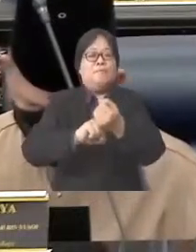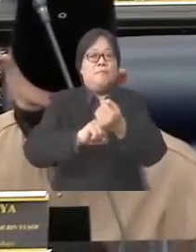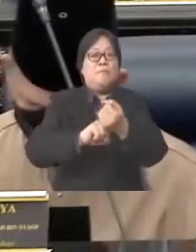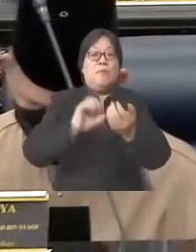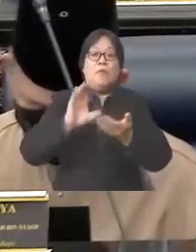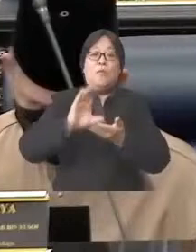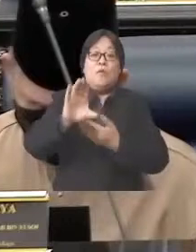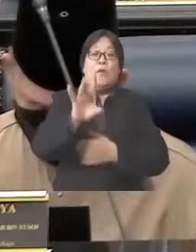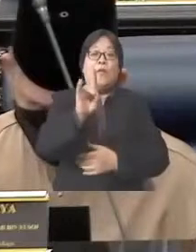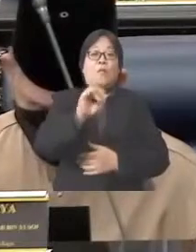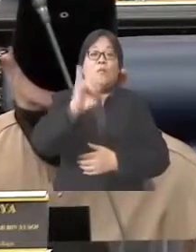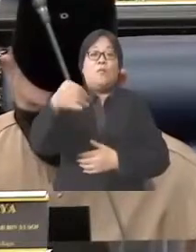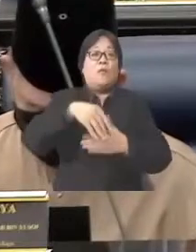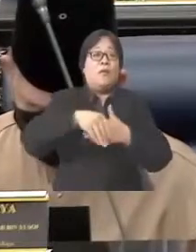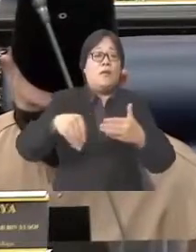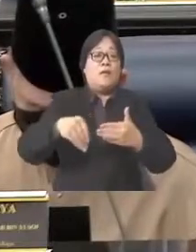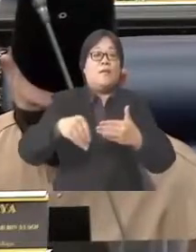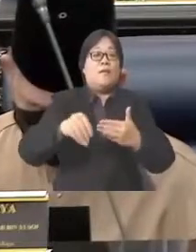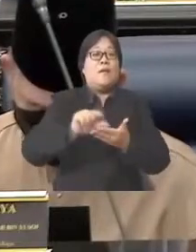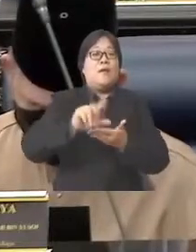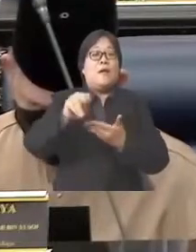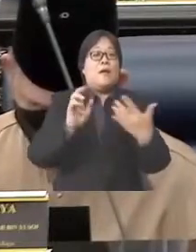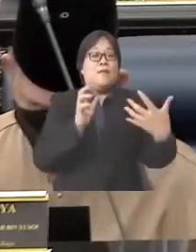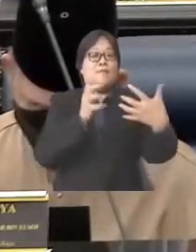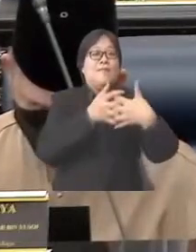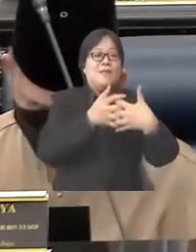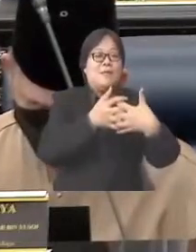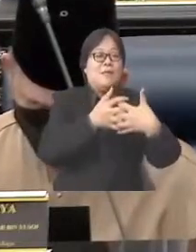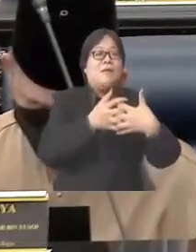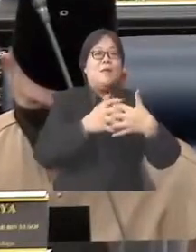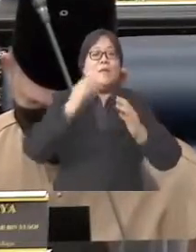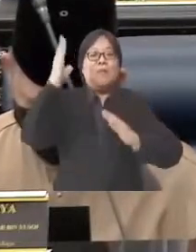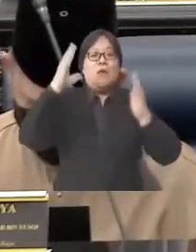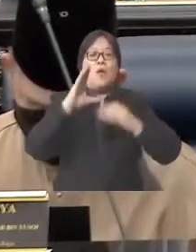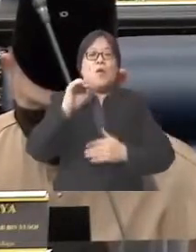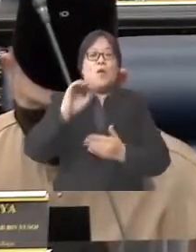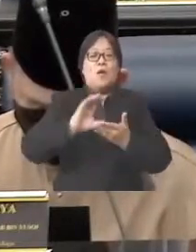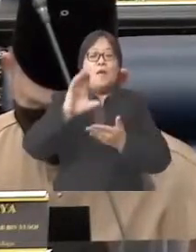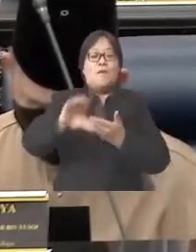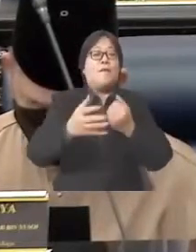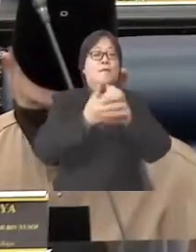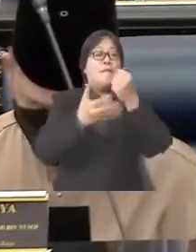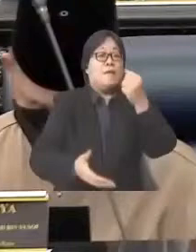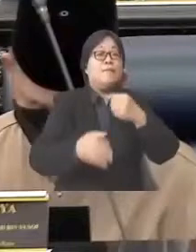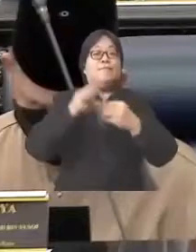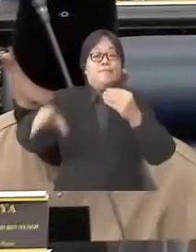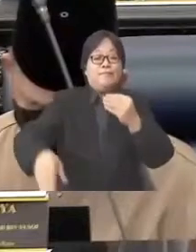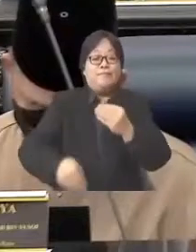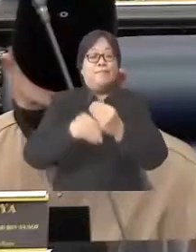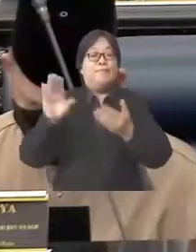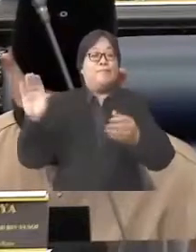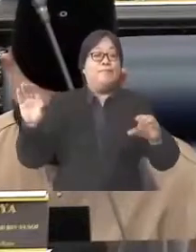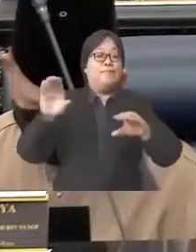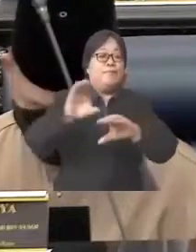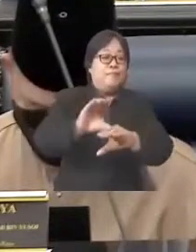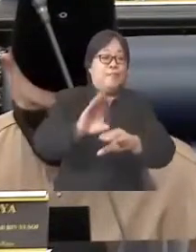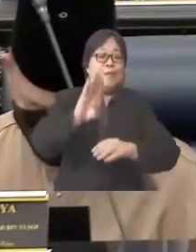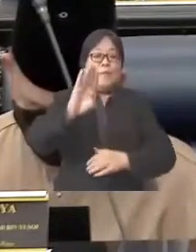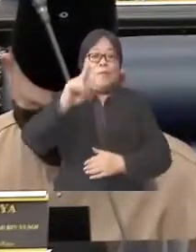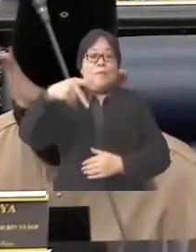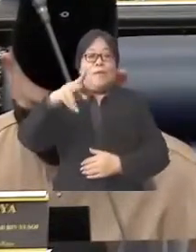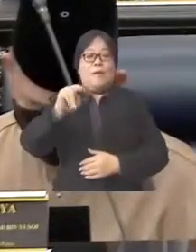dengan penutup Kenapa puluh juta Ringgit secara Grand Padanan untuk melihat seekor investment fund tambahan kepada pelabur anu